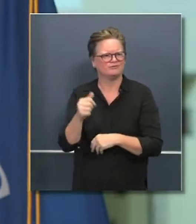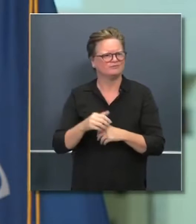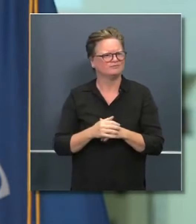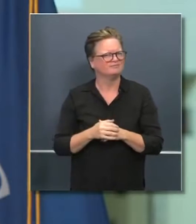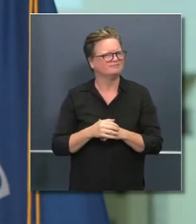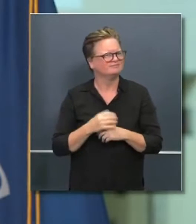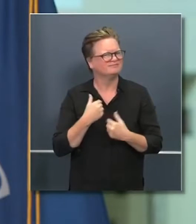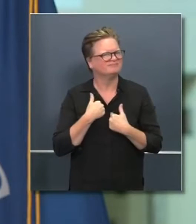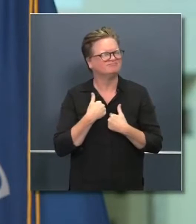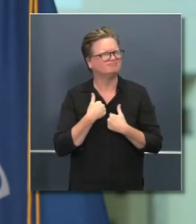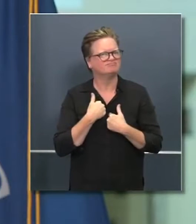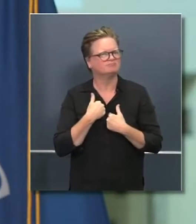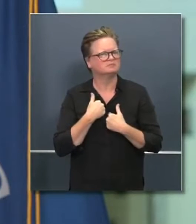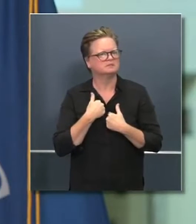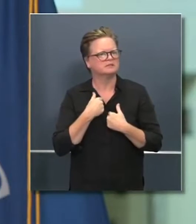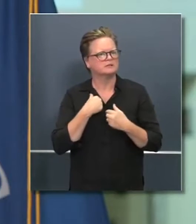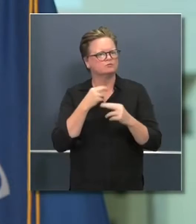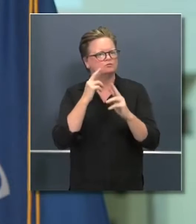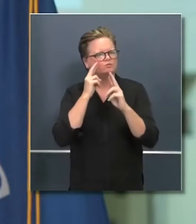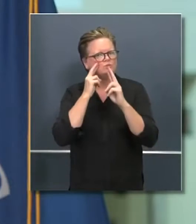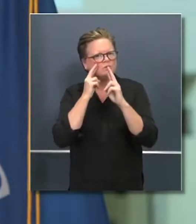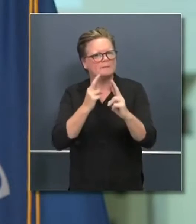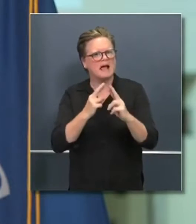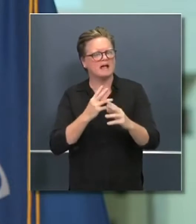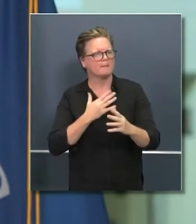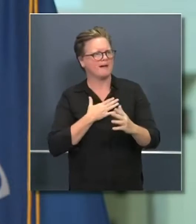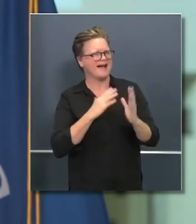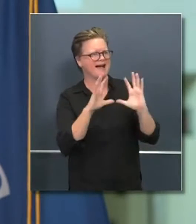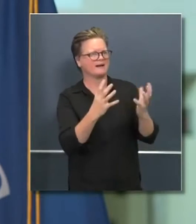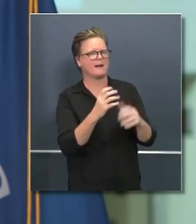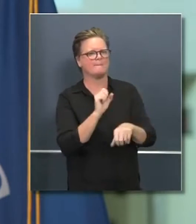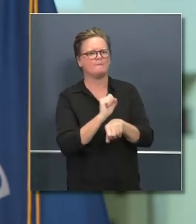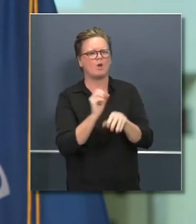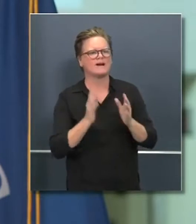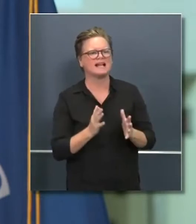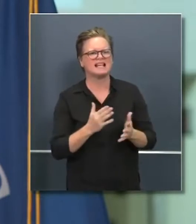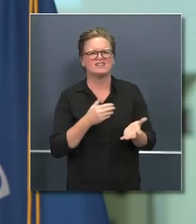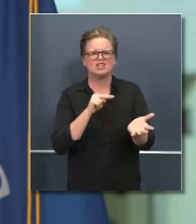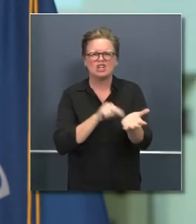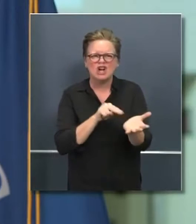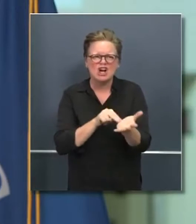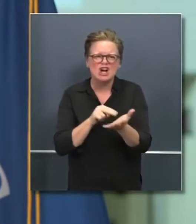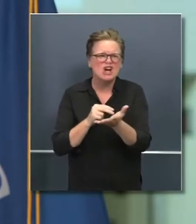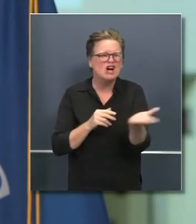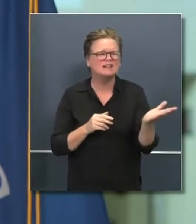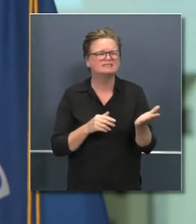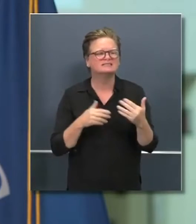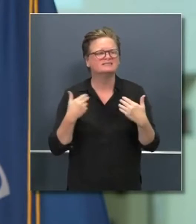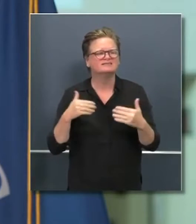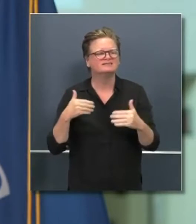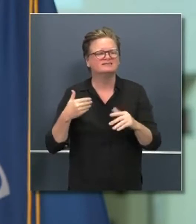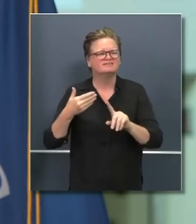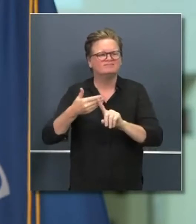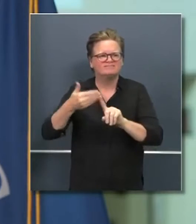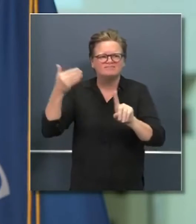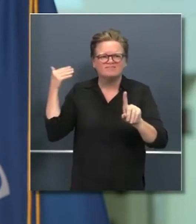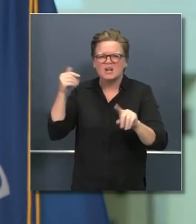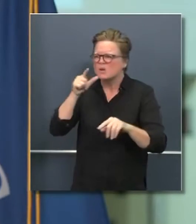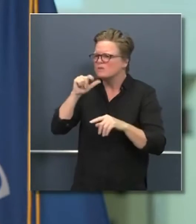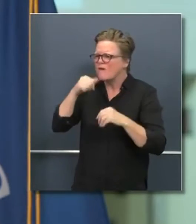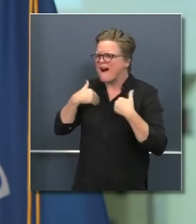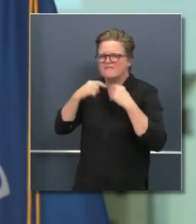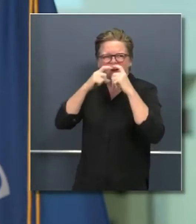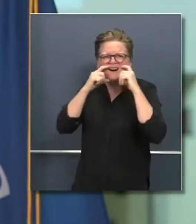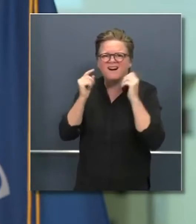trở lại với công ăn việc làm, gần hơn với cuộc sống bình thường trước đại dịch. Và cái chuyện mà mở cửa thành công hay